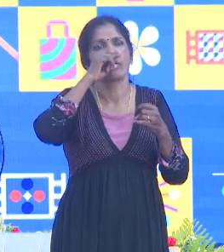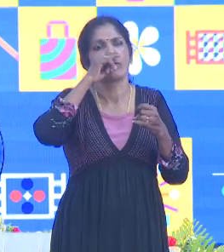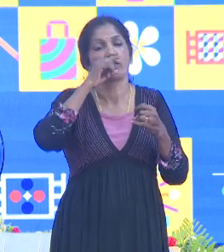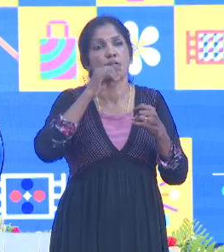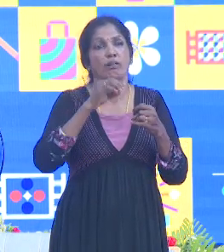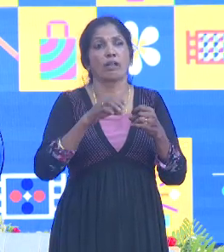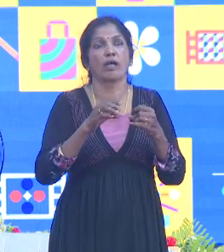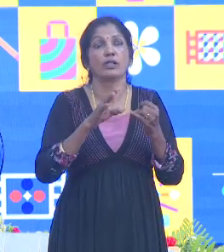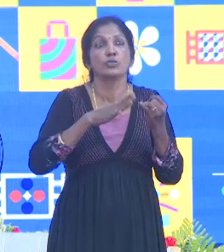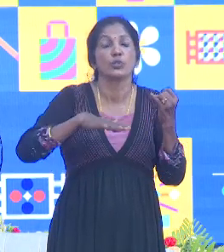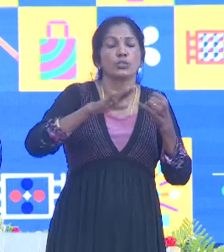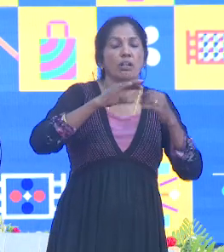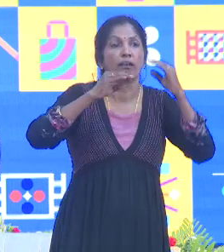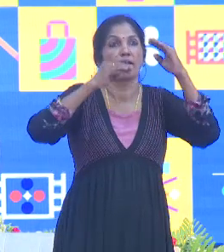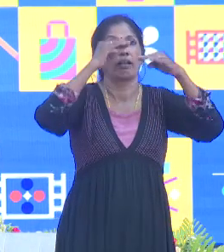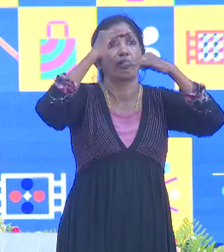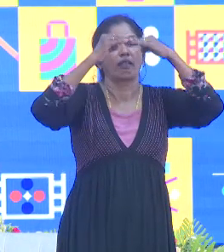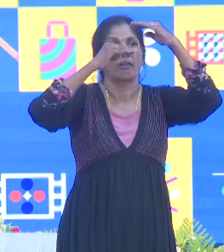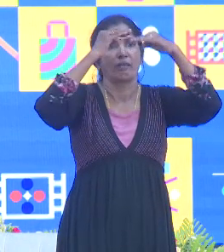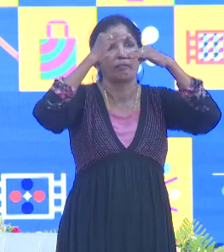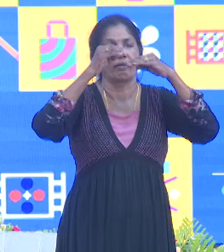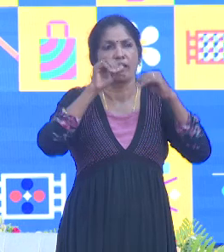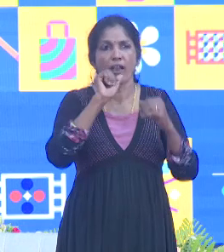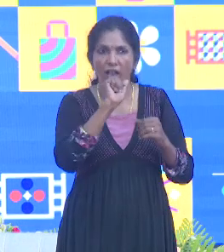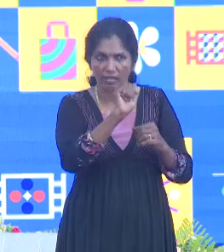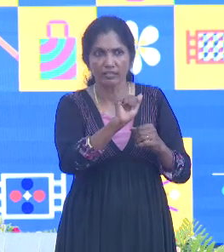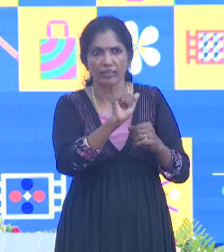അതെത്രയോ സമൂഹത്തിൽ ഉയർന്നു നിന്നു. അതാണ്